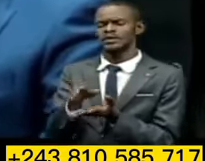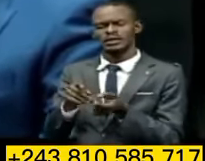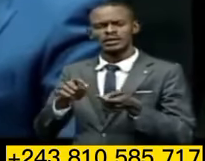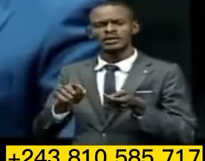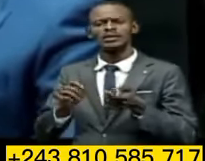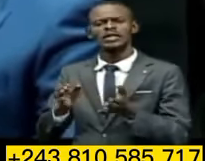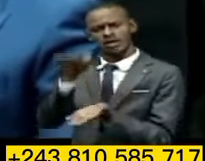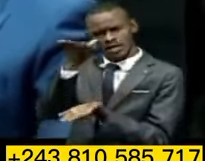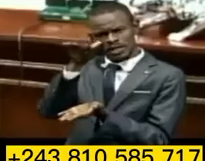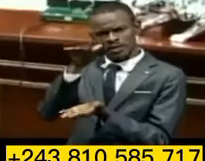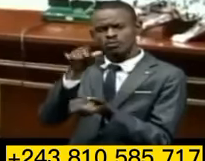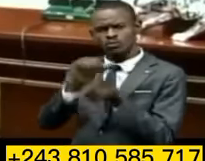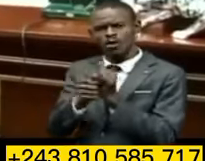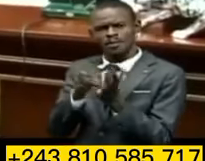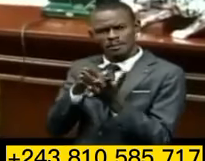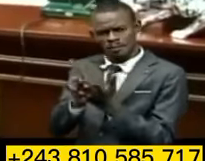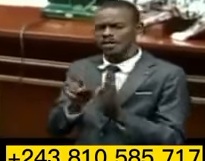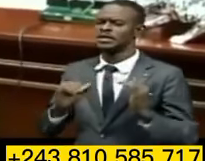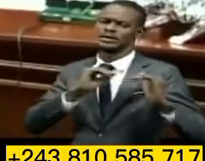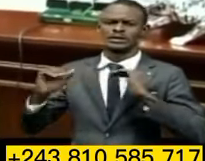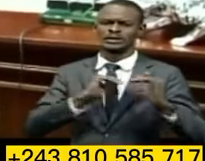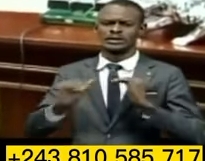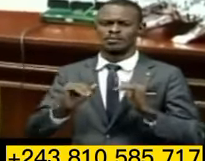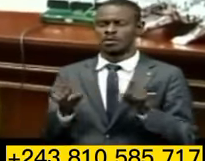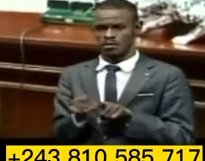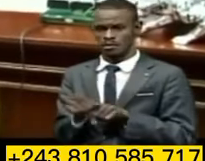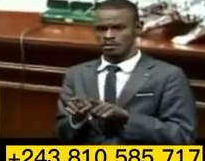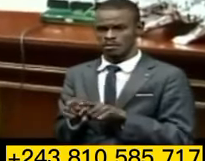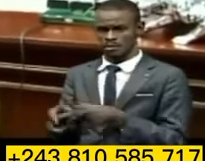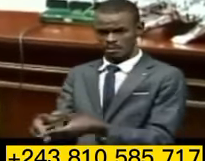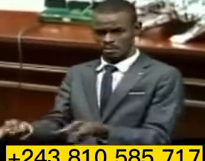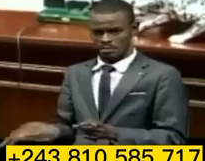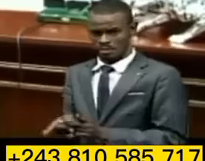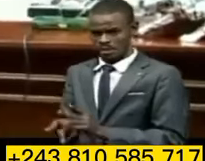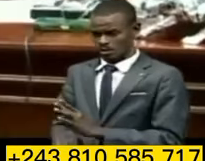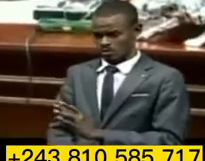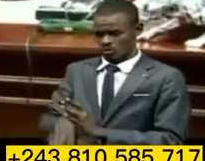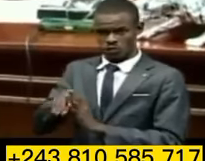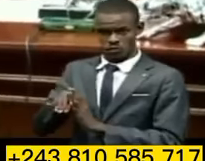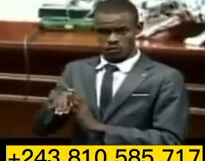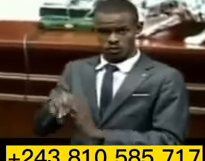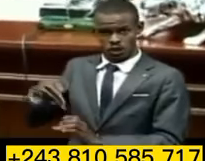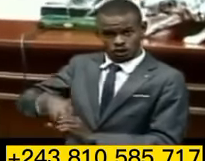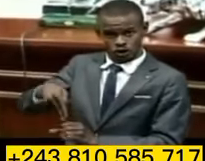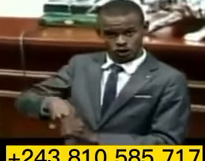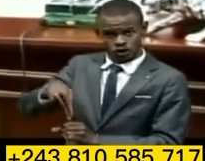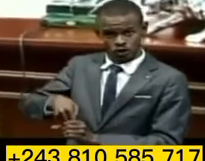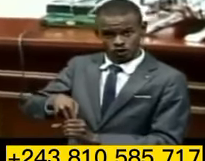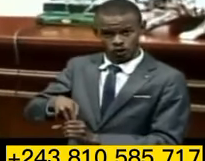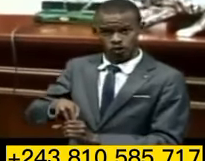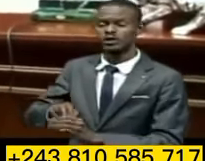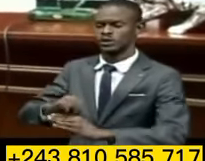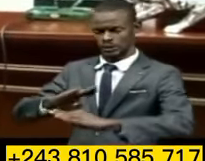gestion du stock stratégique et du stock de sécurité. Le président de la République a rappelé que le stock stratégique